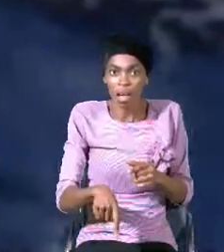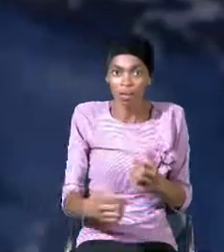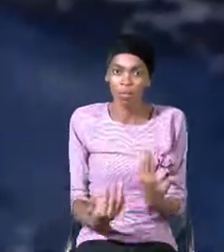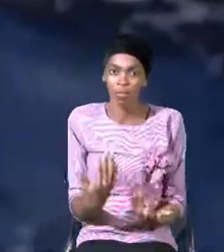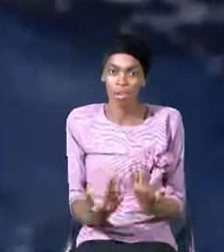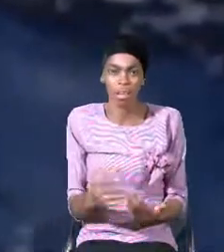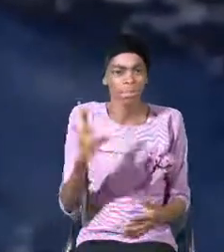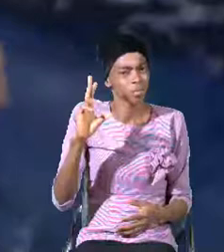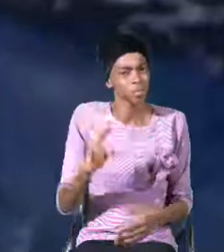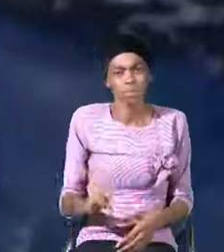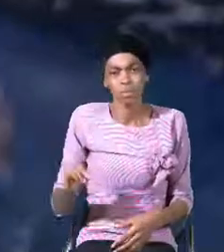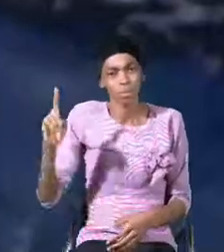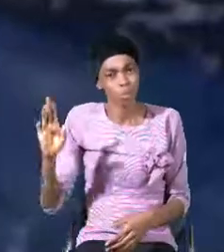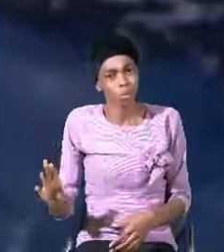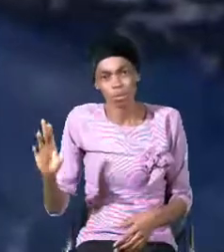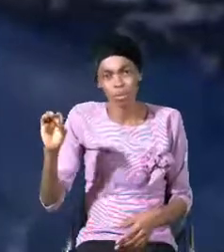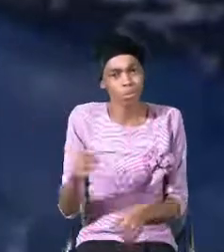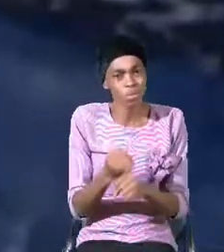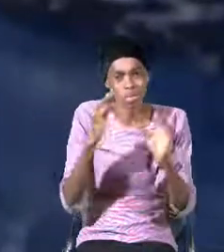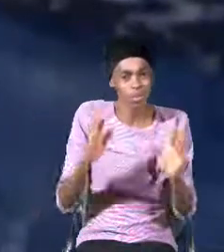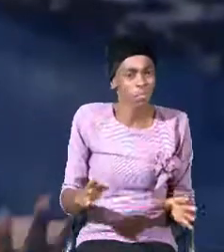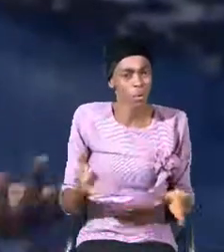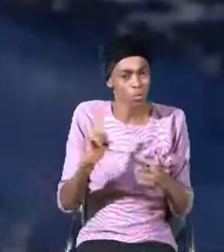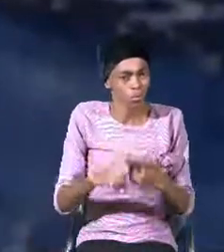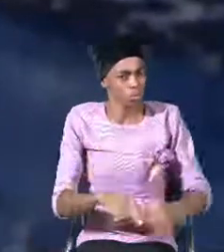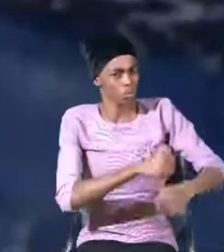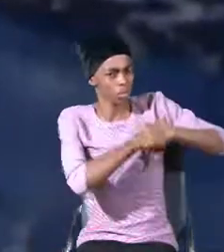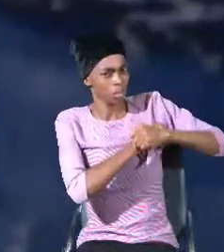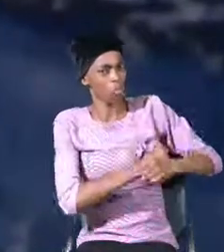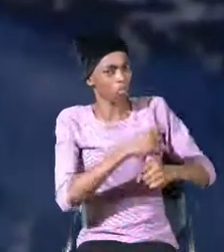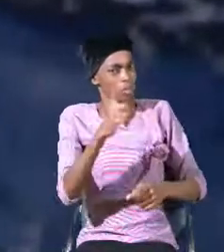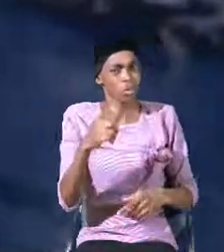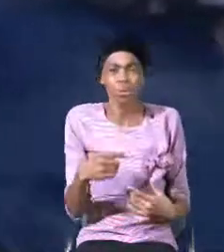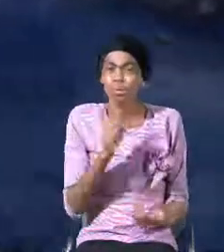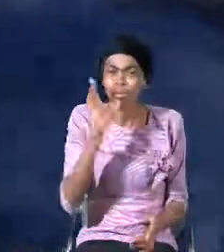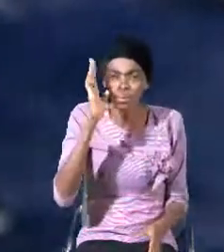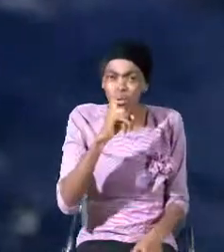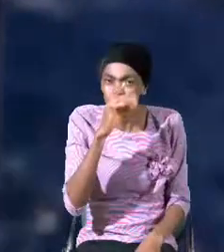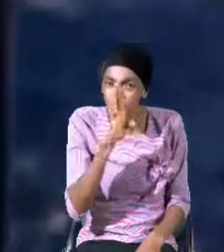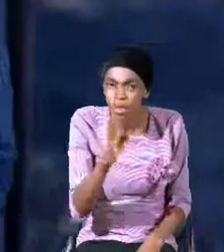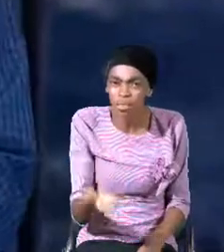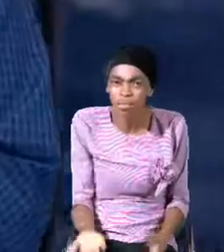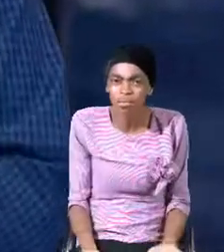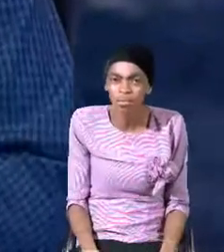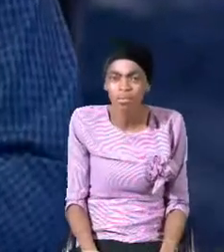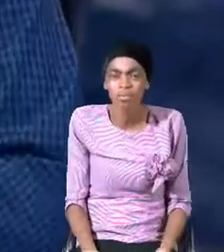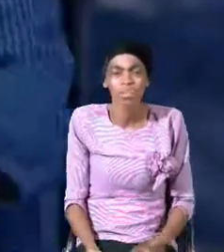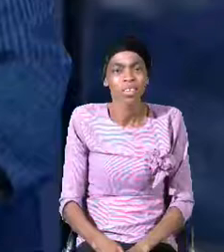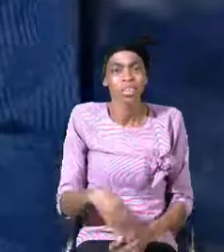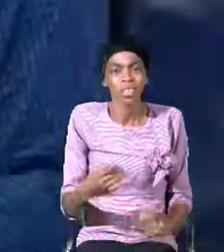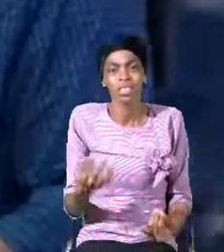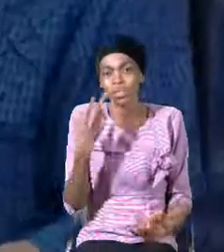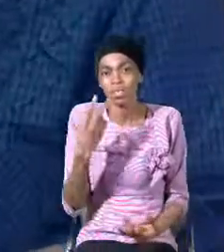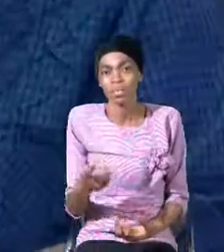aucun ange, aucun Dieu, aucun sauveur, aucun rédempteur pour te défendre. Que où seras-tu? La compétence